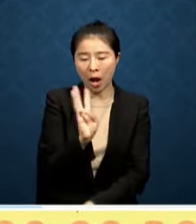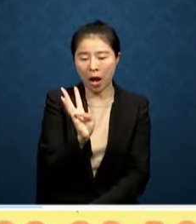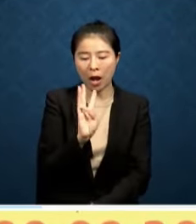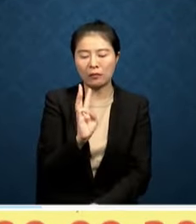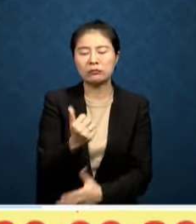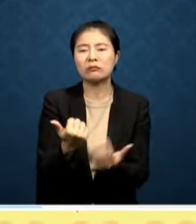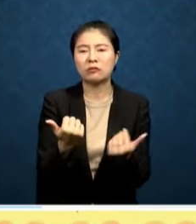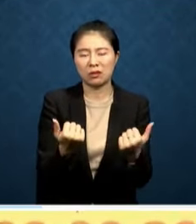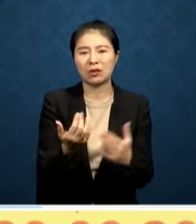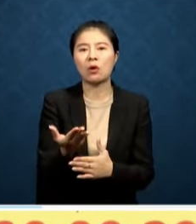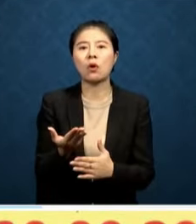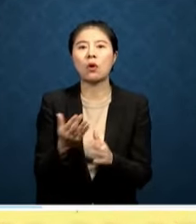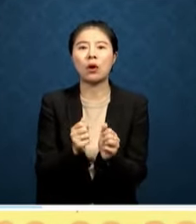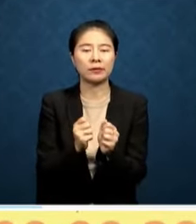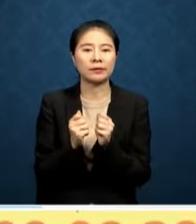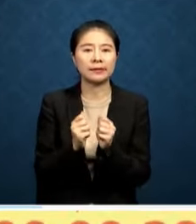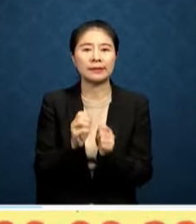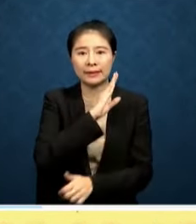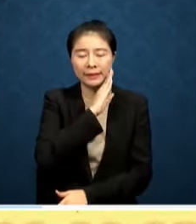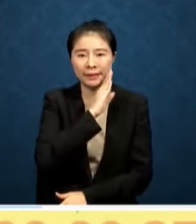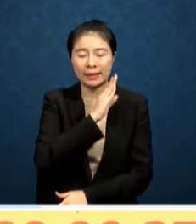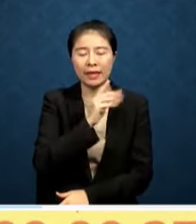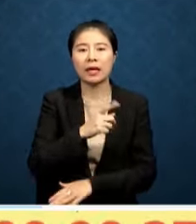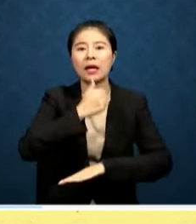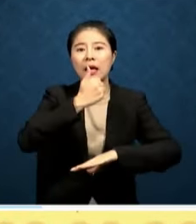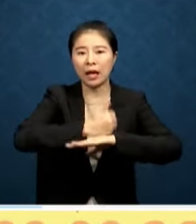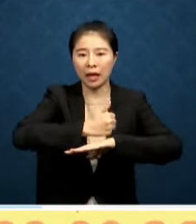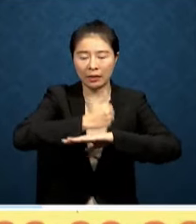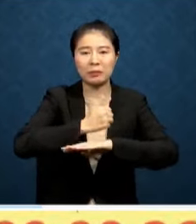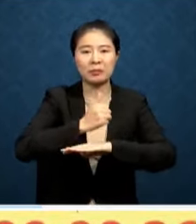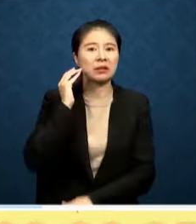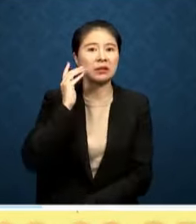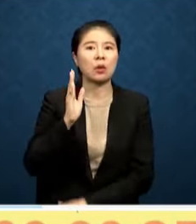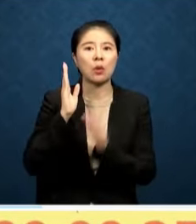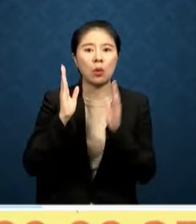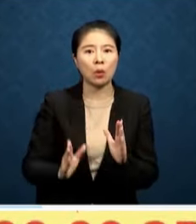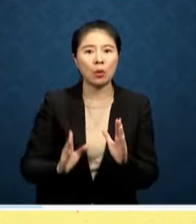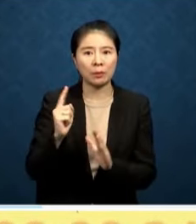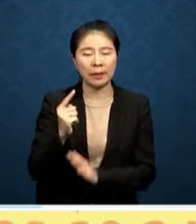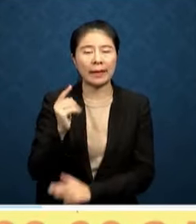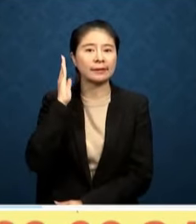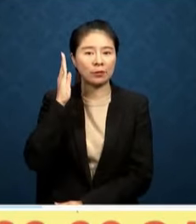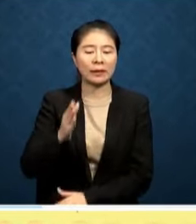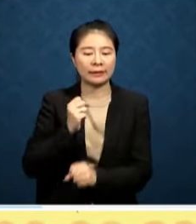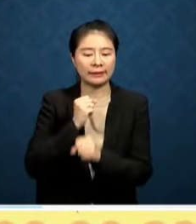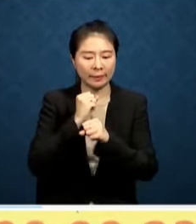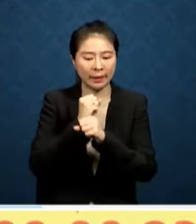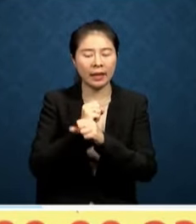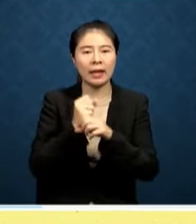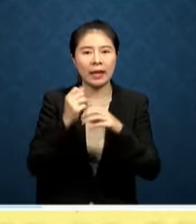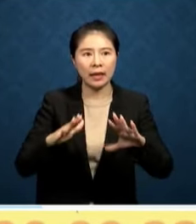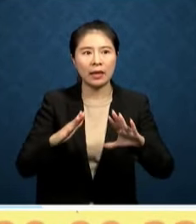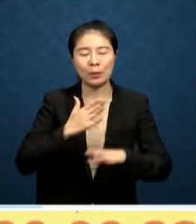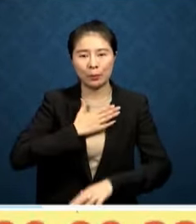ขออนุญาตว่าถ้าหากว่าท่านอธิบดีมาทำงานตามหน้าที่อย่างสมบูรณ์แบบตัวผมเองก็